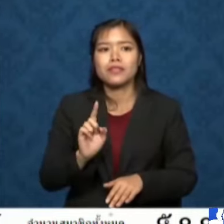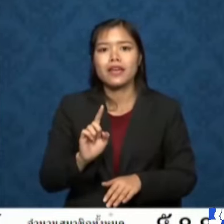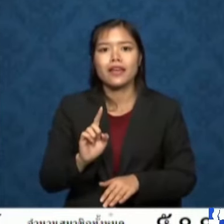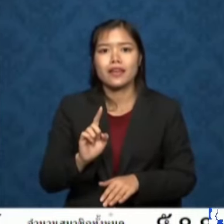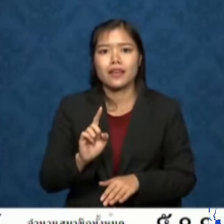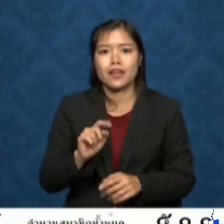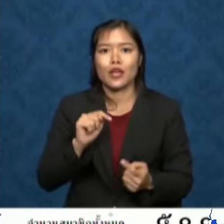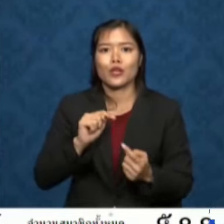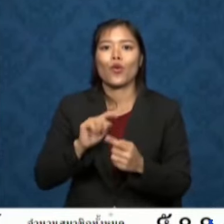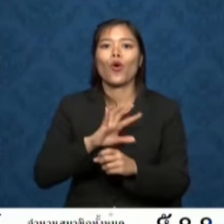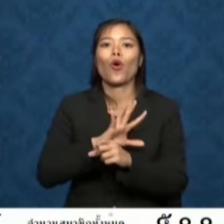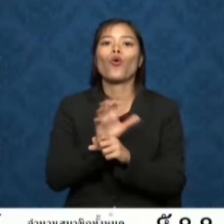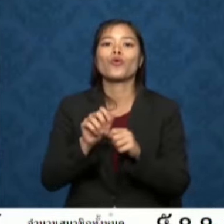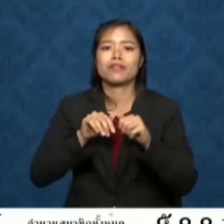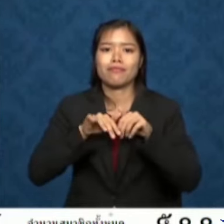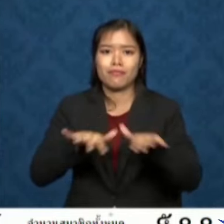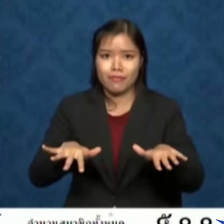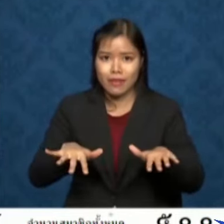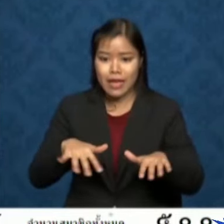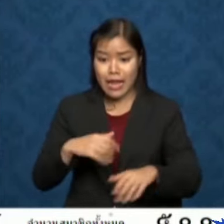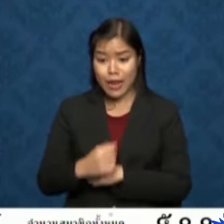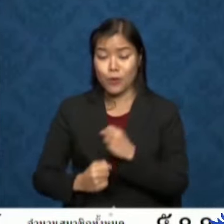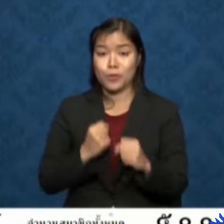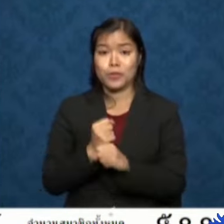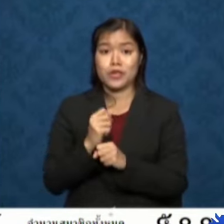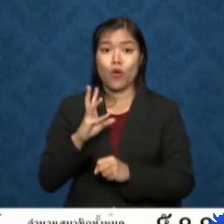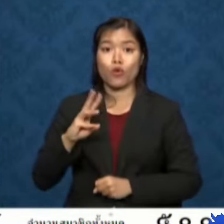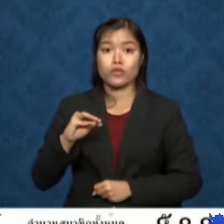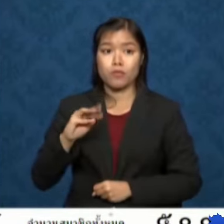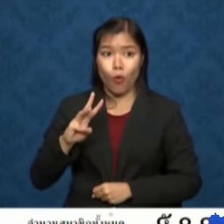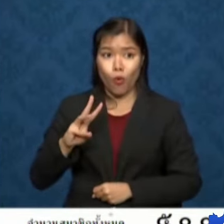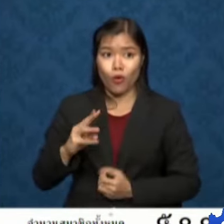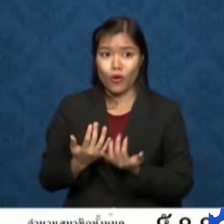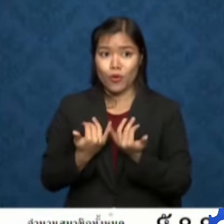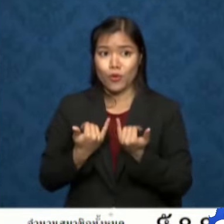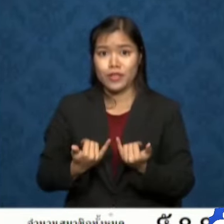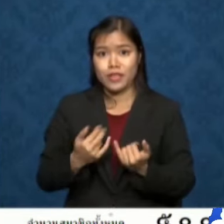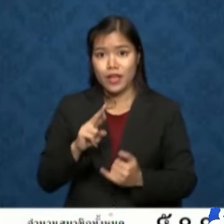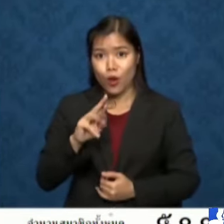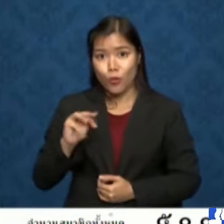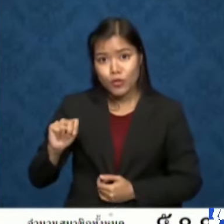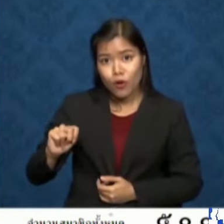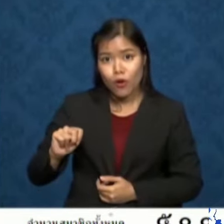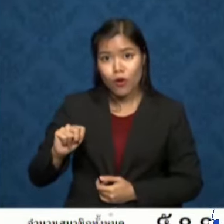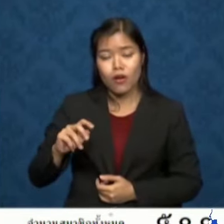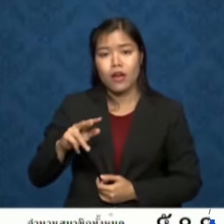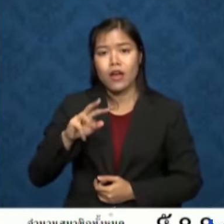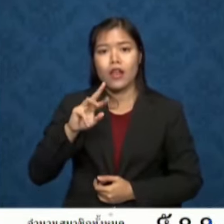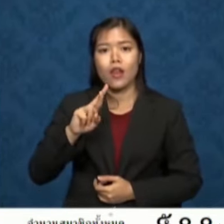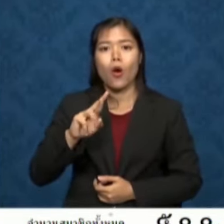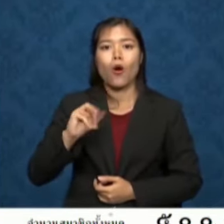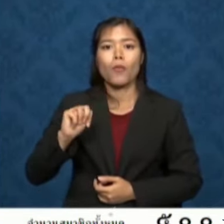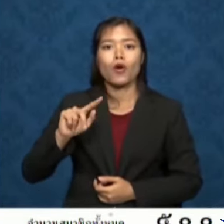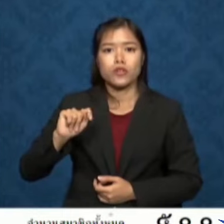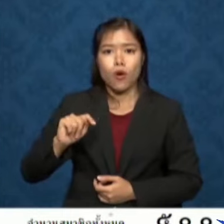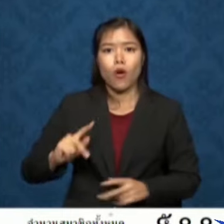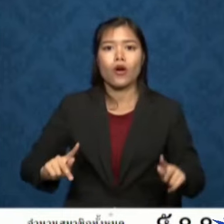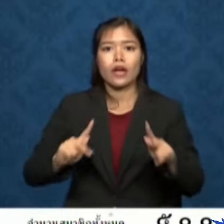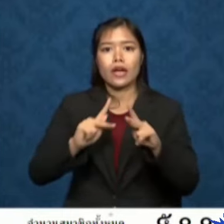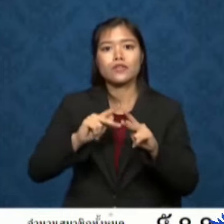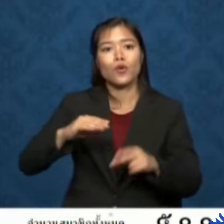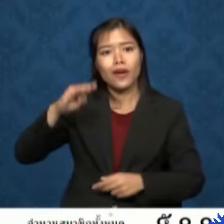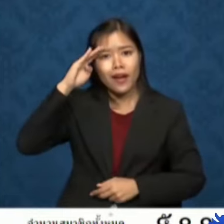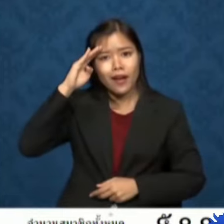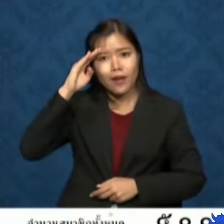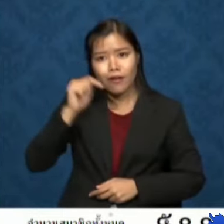เป็นสถานการณ์โควิดครับแต่พอปี 66ครับอ่าวันนี้ท่านท่านรัฐมนตรีว่าการกระทรวงกลาโหมมาละปี 66กระโดดกลับมา